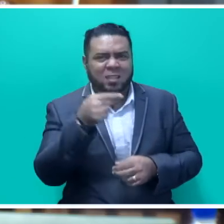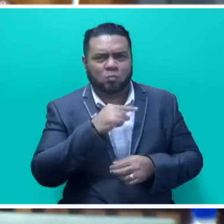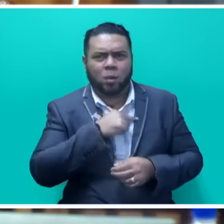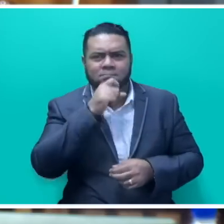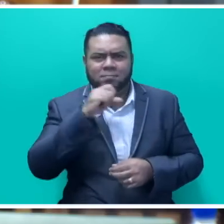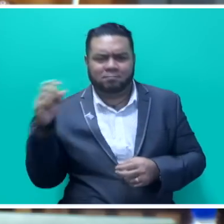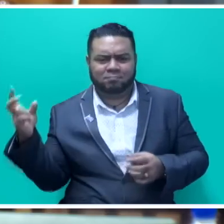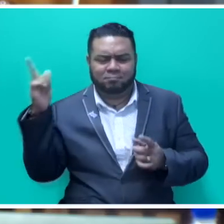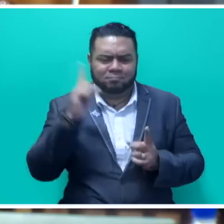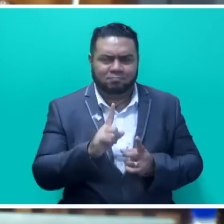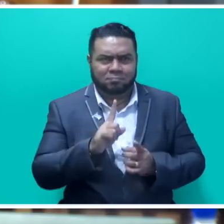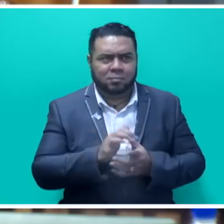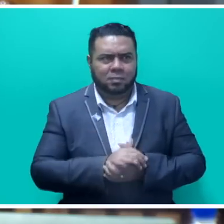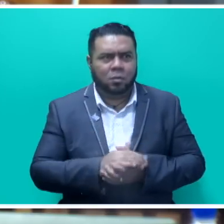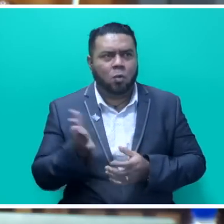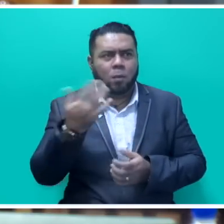भाइयों और बहनों,